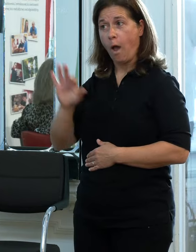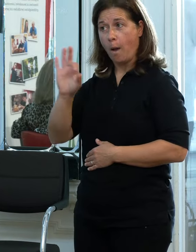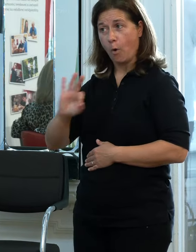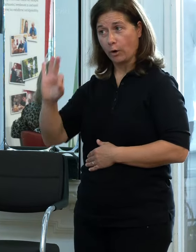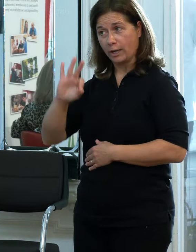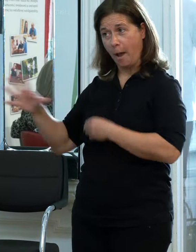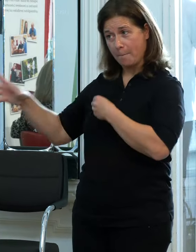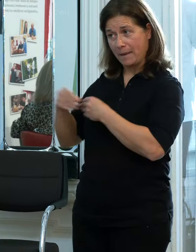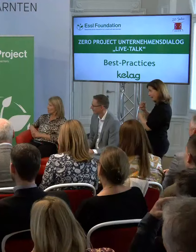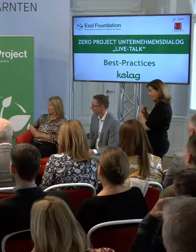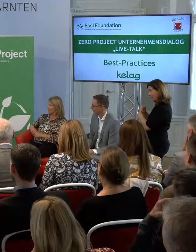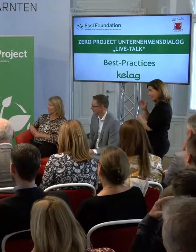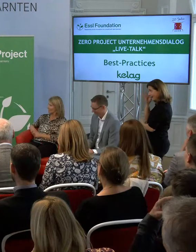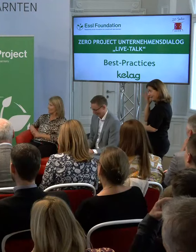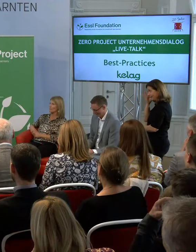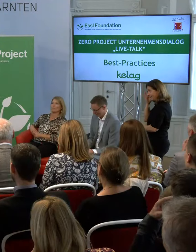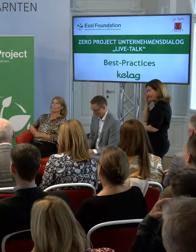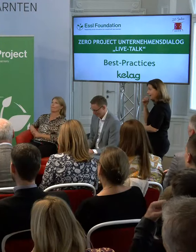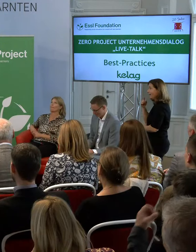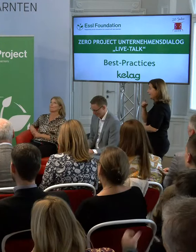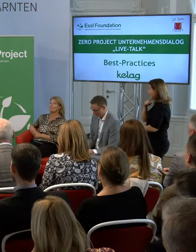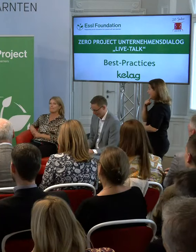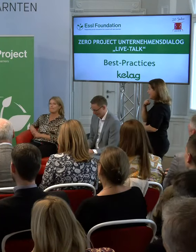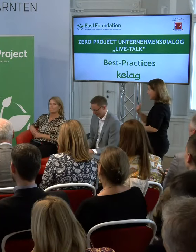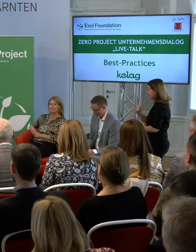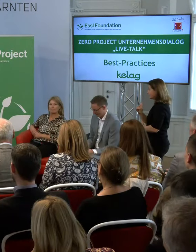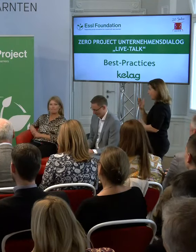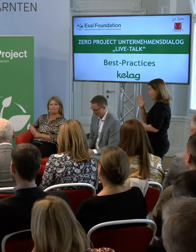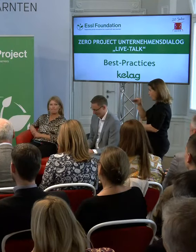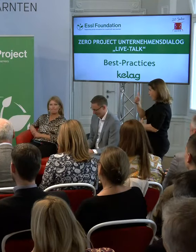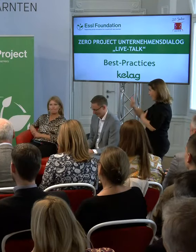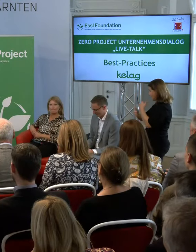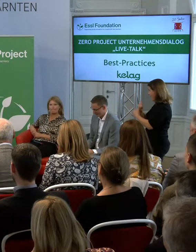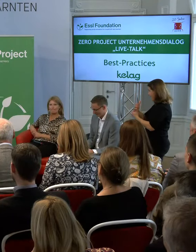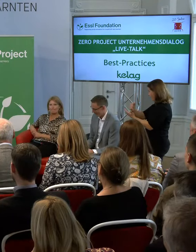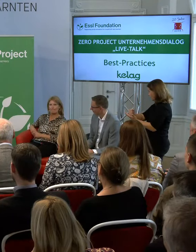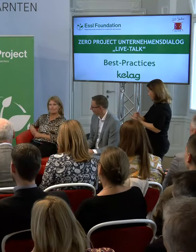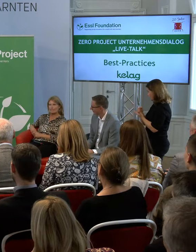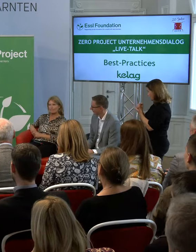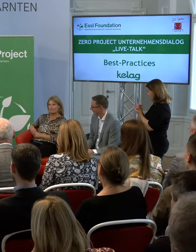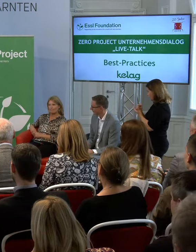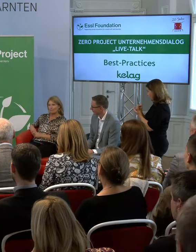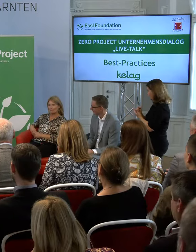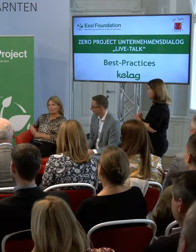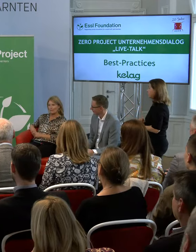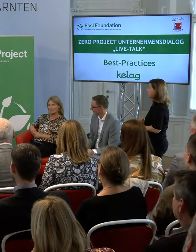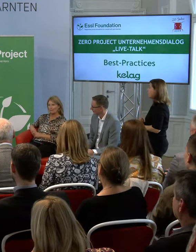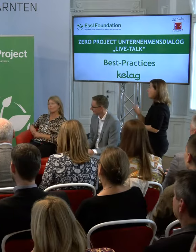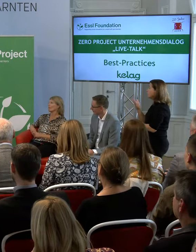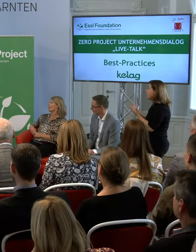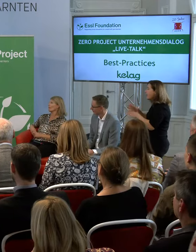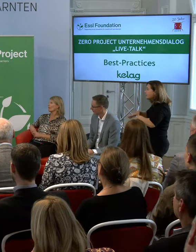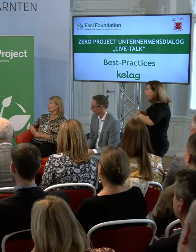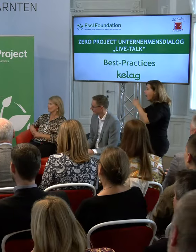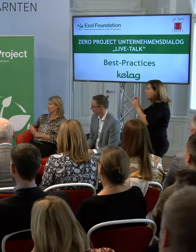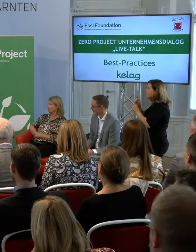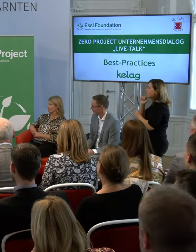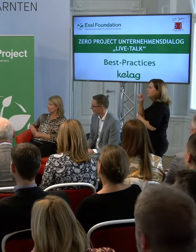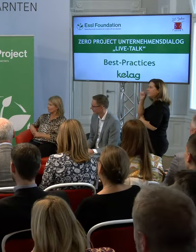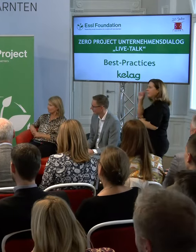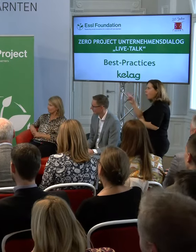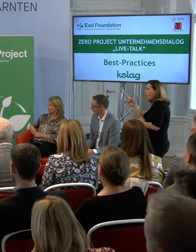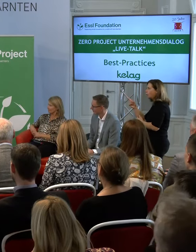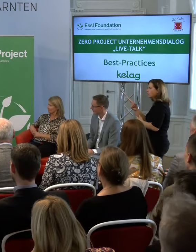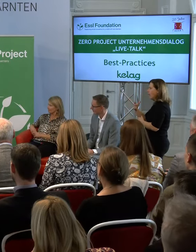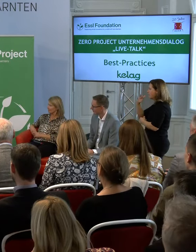meine Mitarbeiterin ist. Sie unterstützt mich jetzt mittlerweile seit einem Jahr. Was vielleicht am Anfang ungewöhnlich war, dass